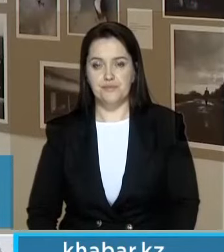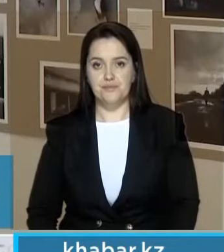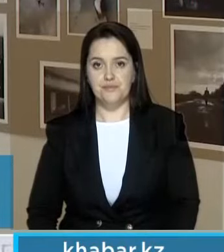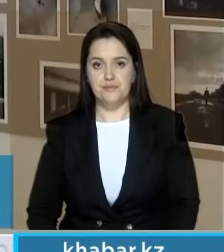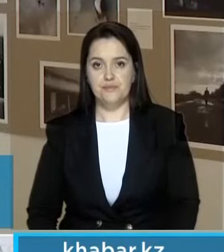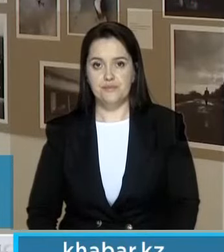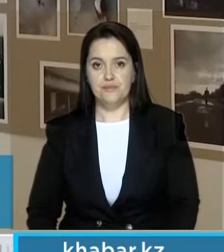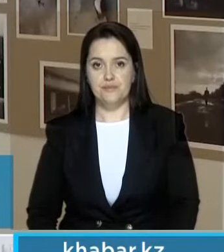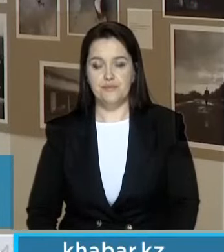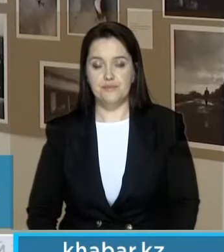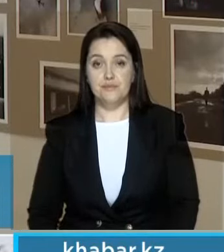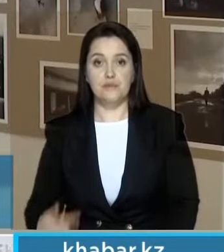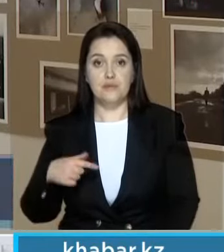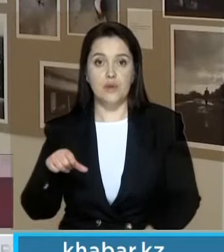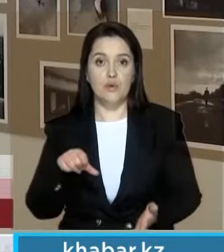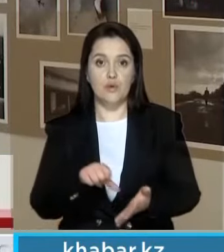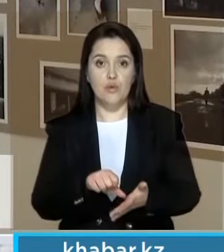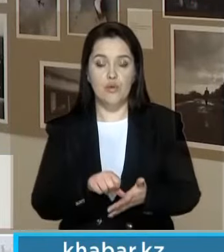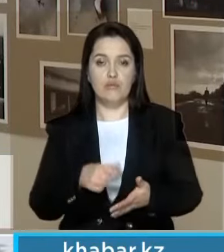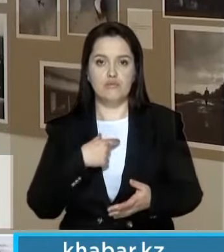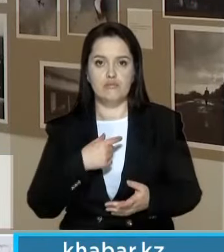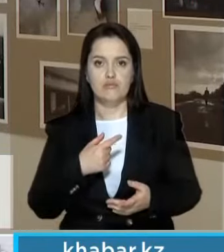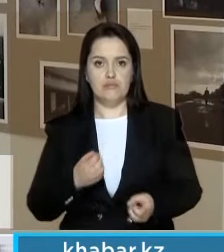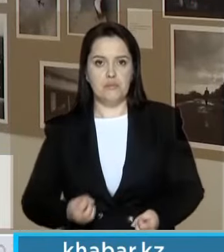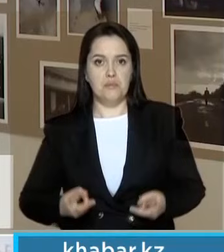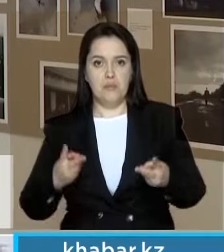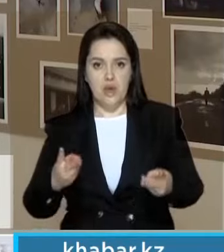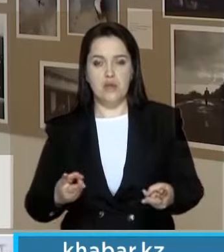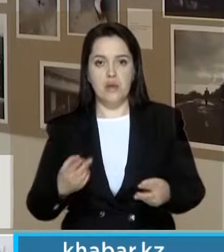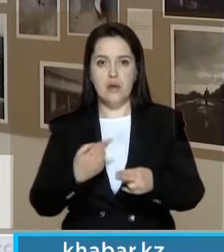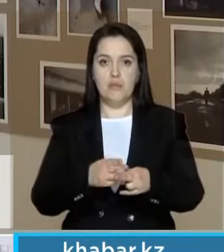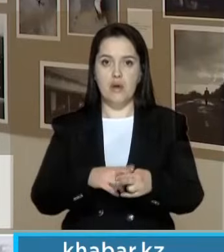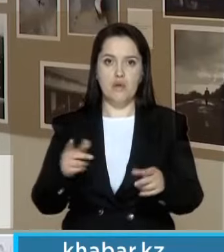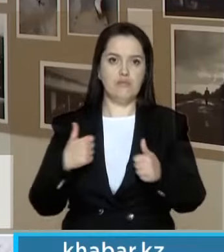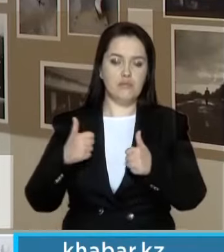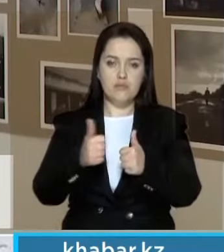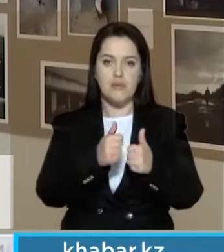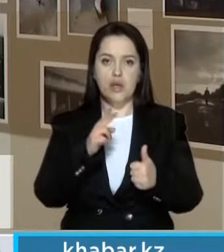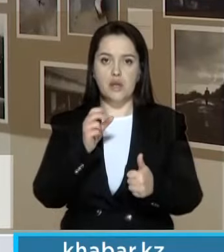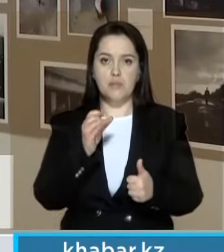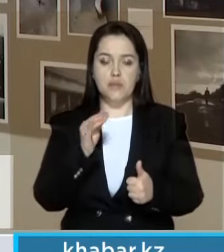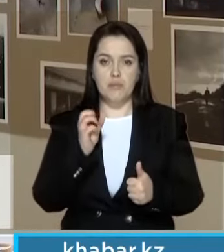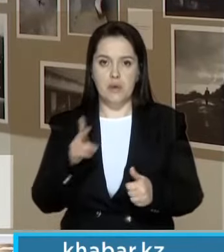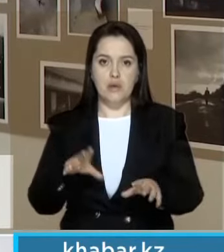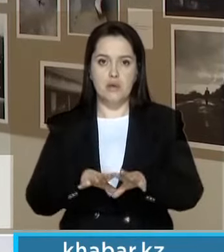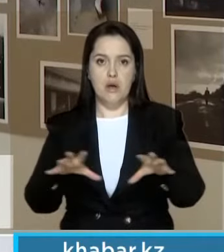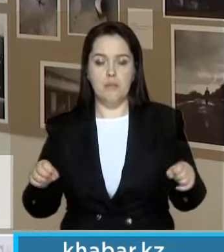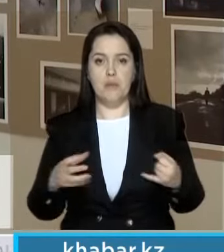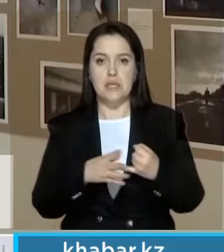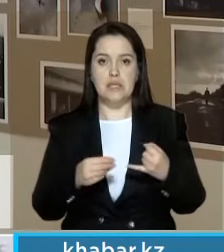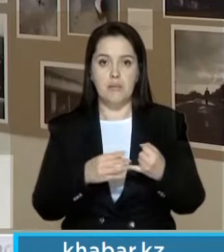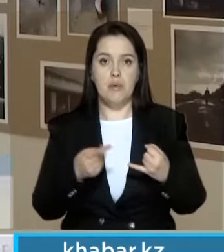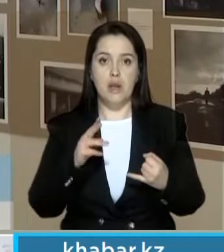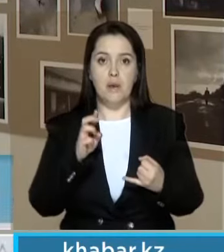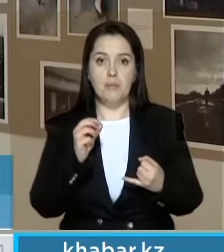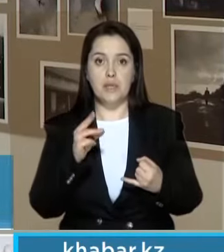В этом сериале я играю роль отъявленного бандита Дэугара, верного пса Камспека, который решил рейдерством захватить земли Бектимира.